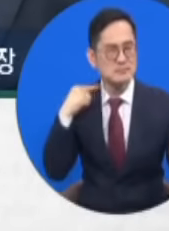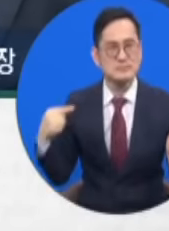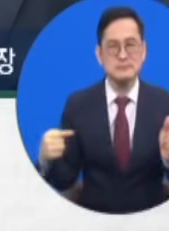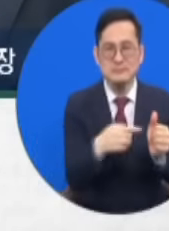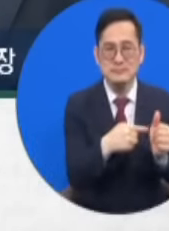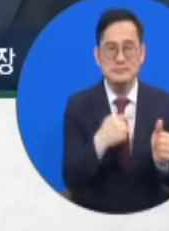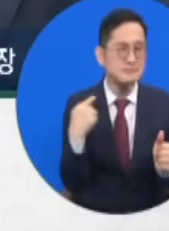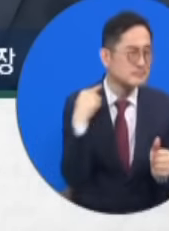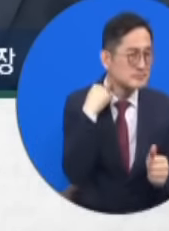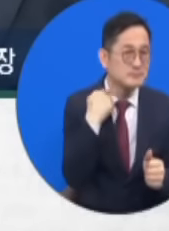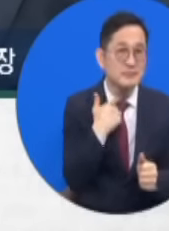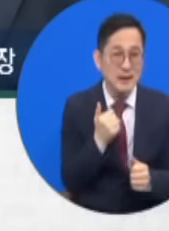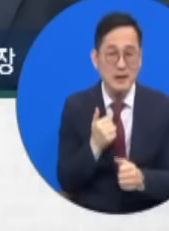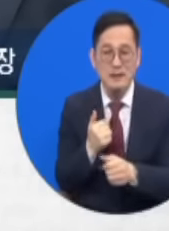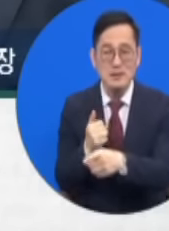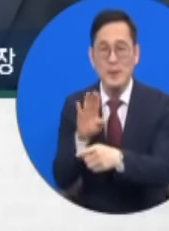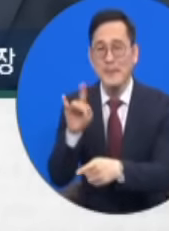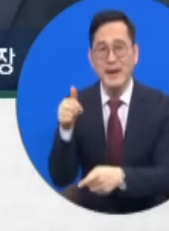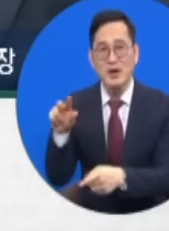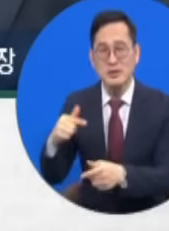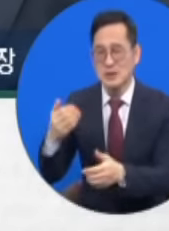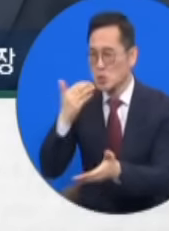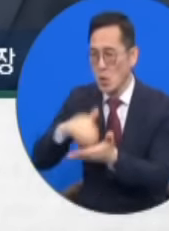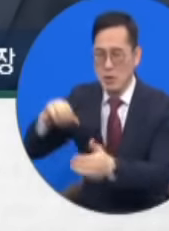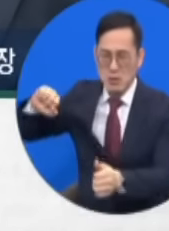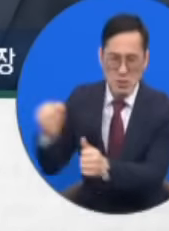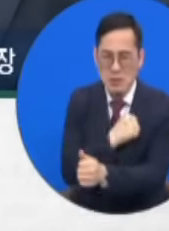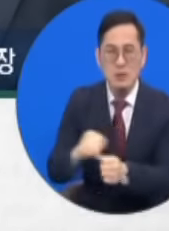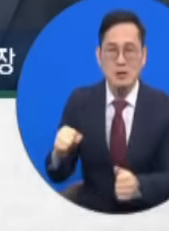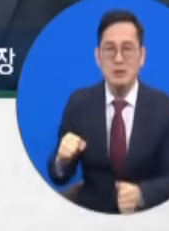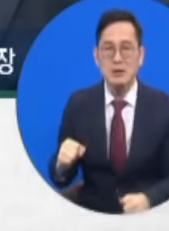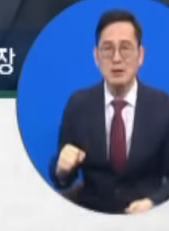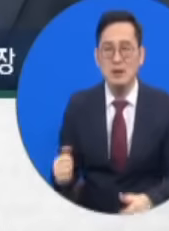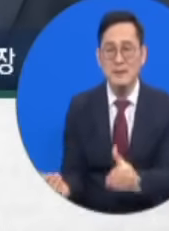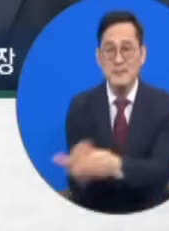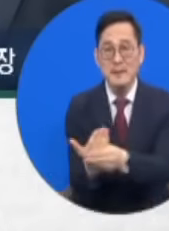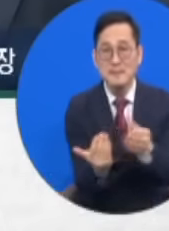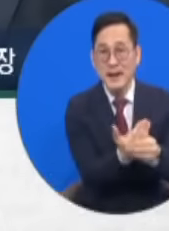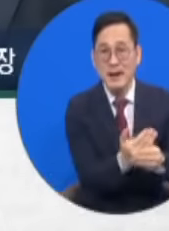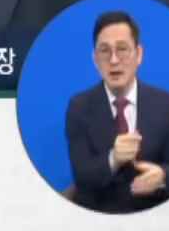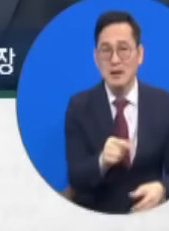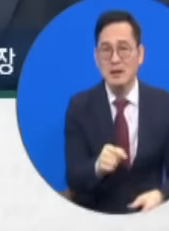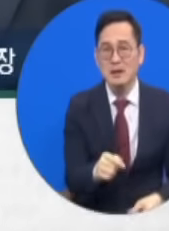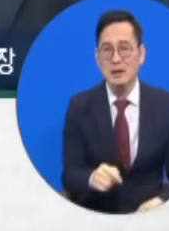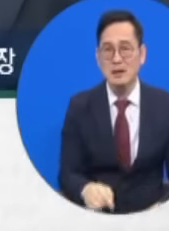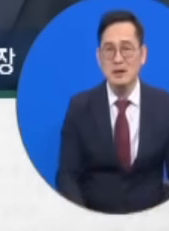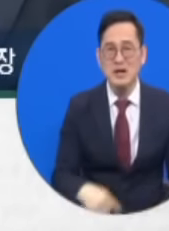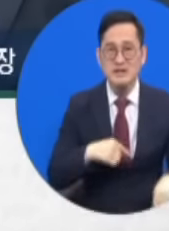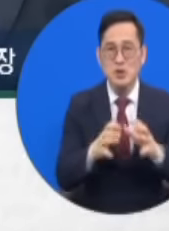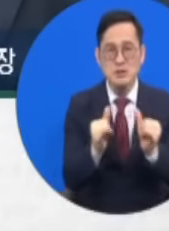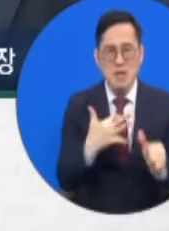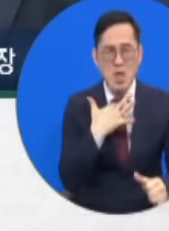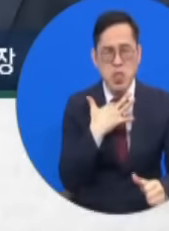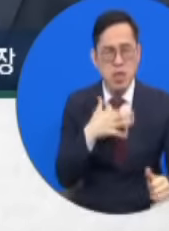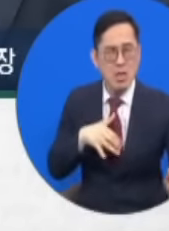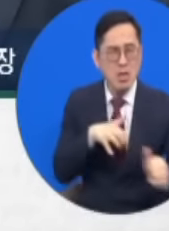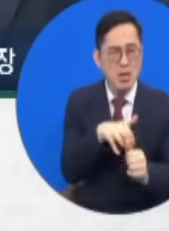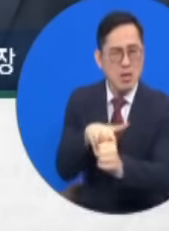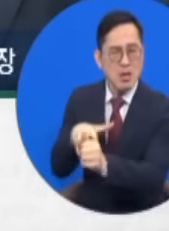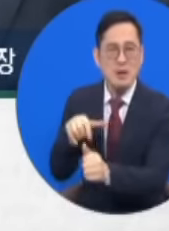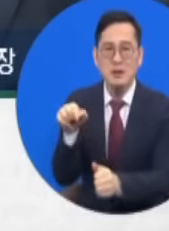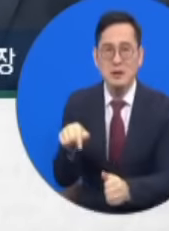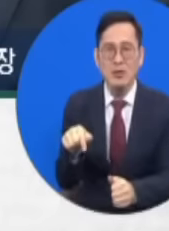막론해서 정치권에 대한 혐오 정서의 확대를 위해서는 여야가 자제하자 이런 정서가 있는 거 아닙니까?